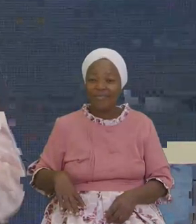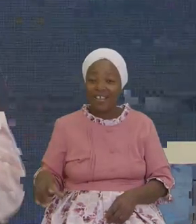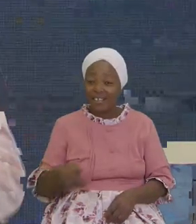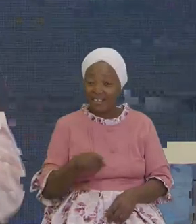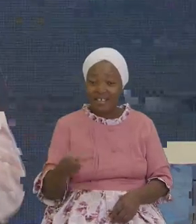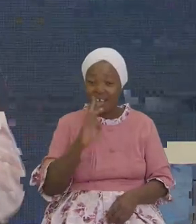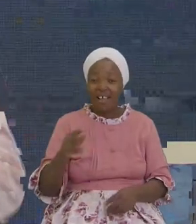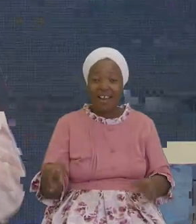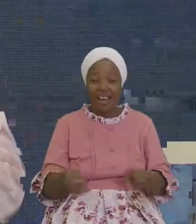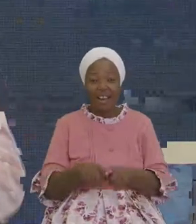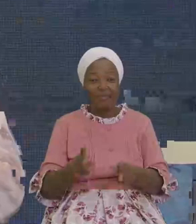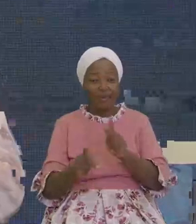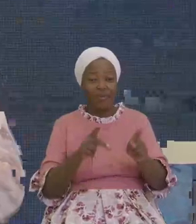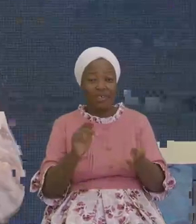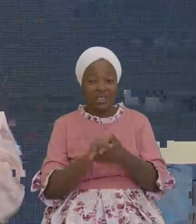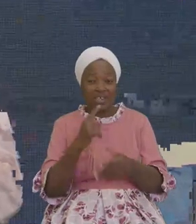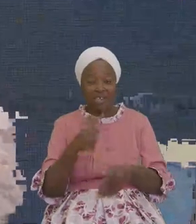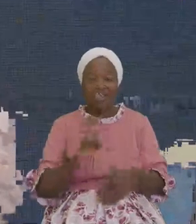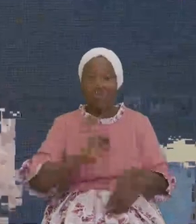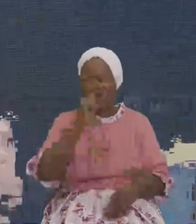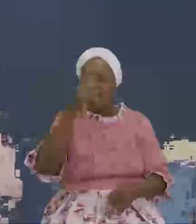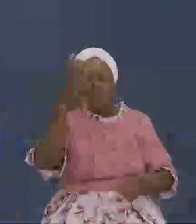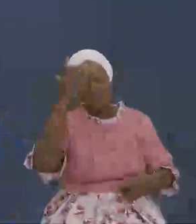Ils sont comme des gens qui disent: je suis malade,